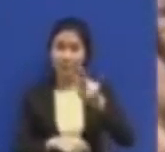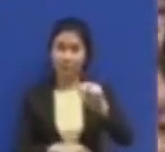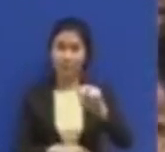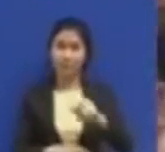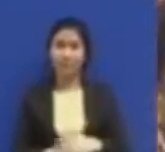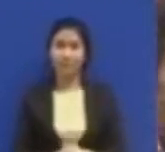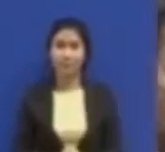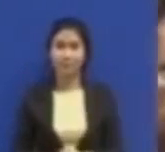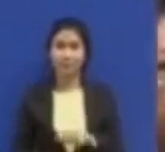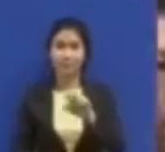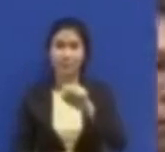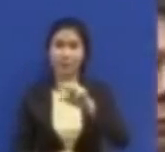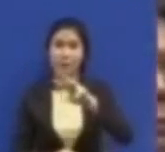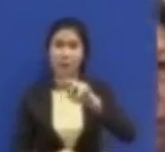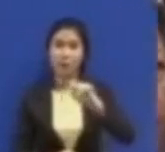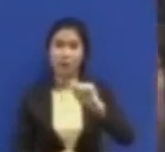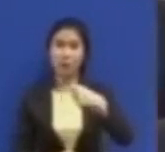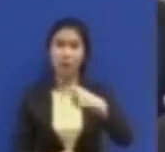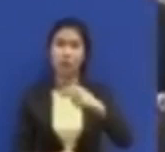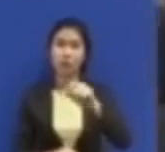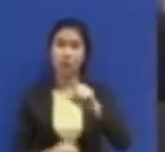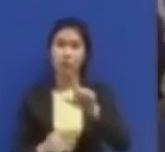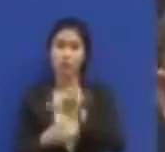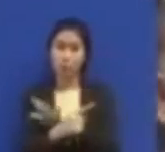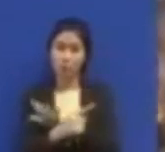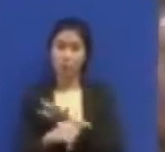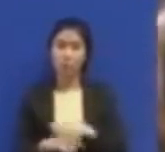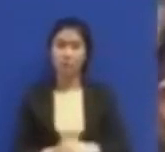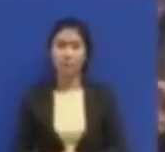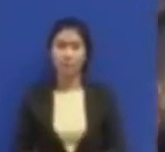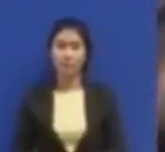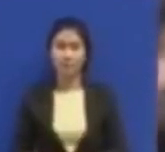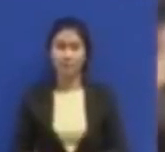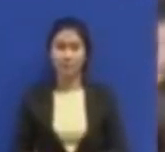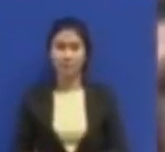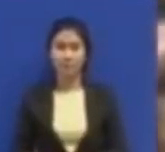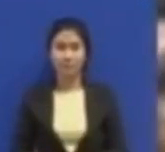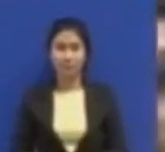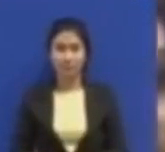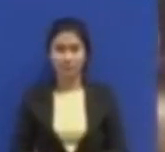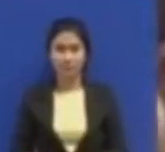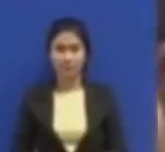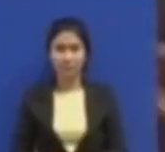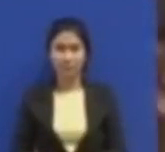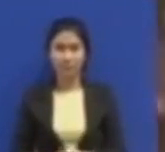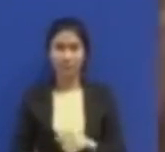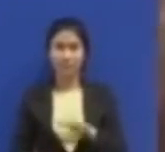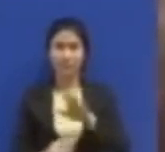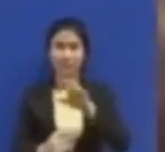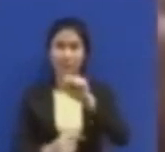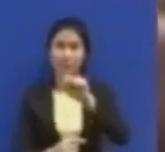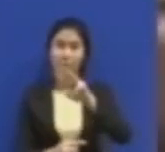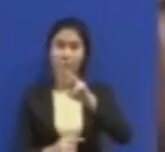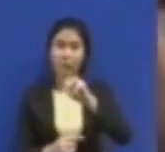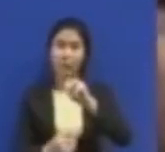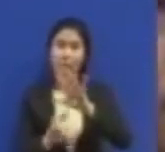ายสมจาตุศรีพิทักษ์192พลเอกสมเจตบุญถน